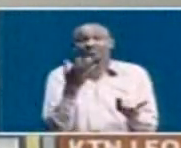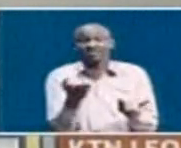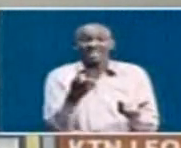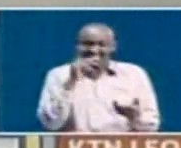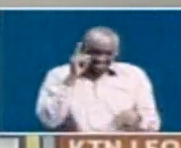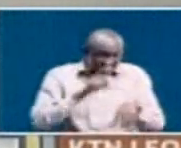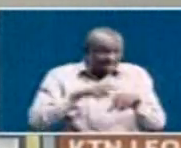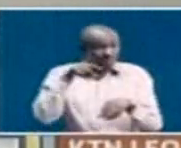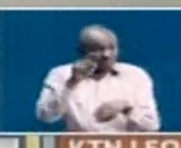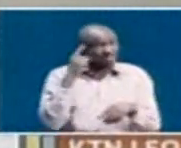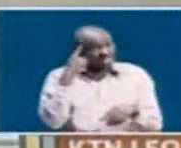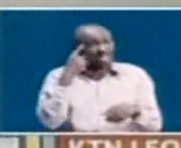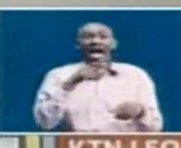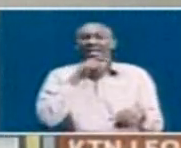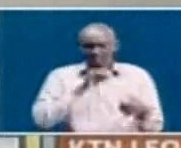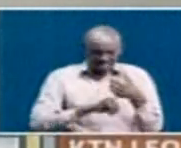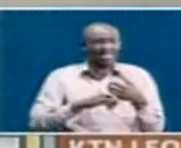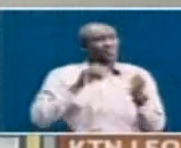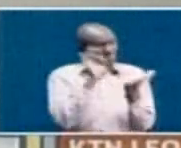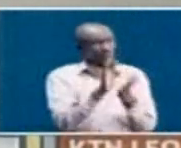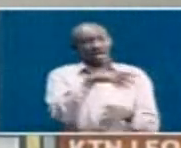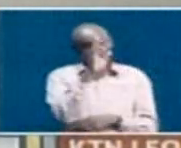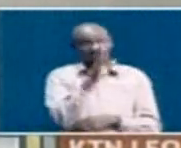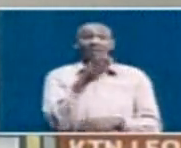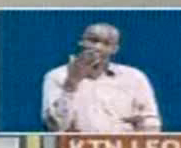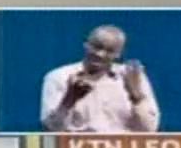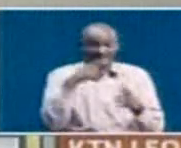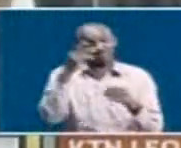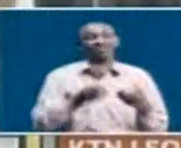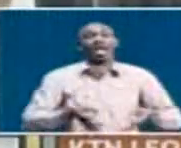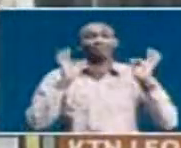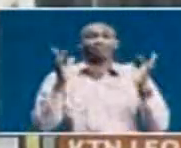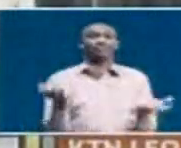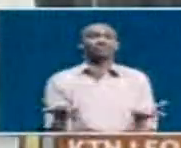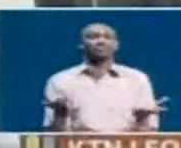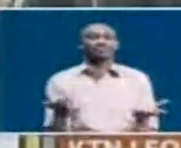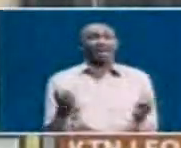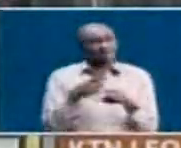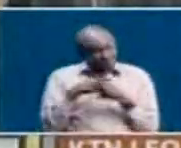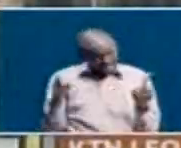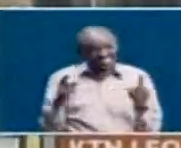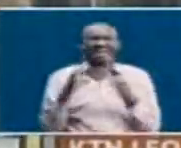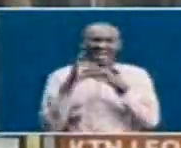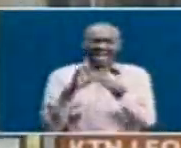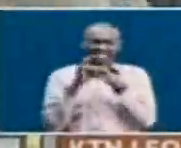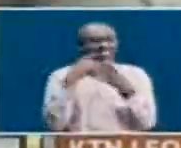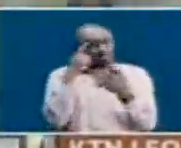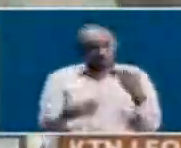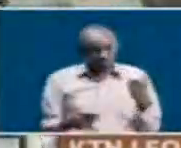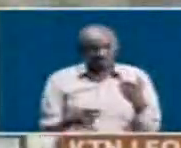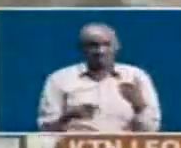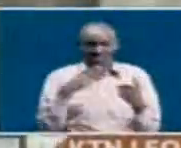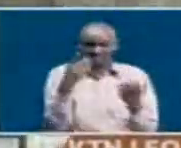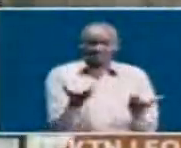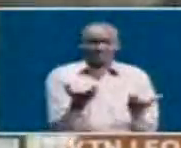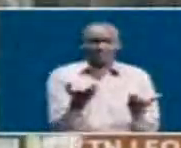yule siku anafikiria yule mume atakapomwacha atakuwa hana chochote. Lakini kimaadili jamii imeonekana kupinga swala